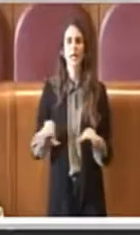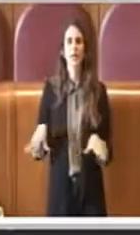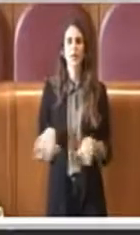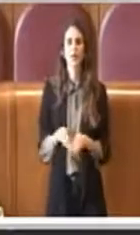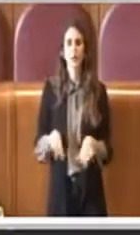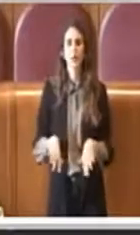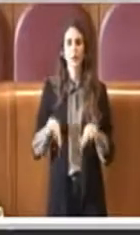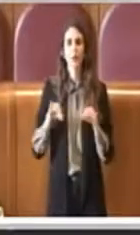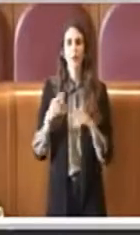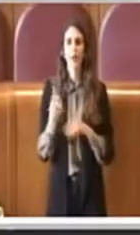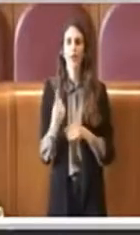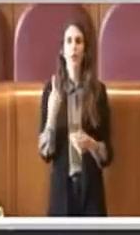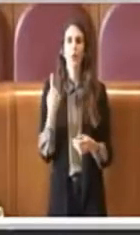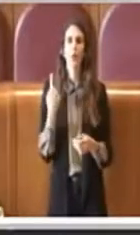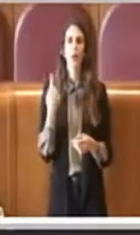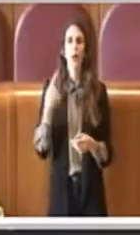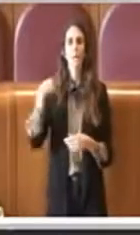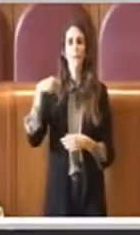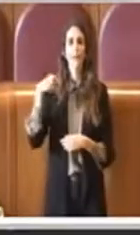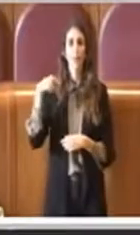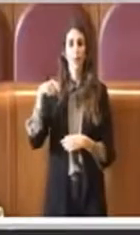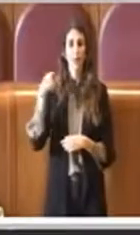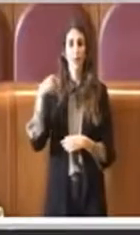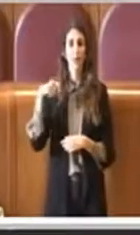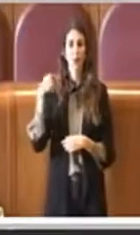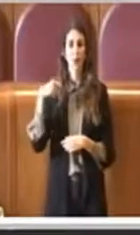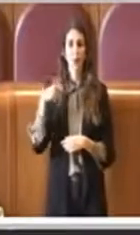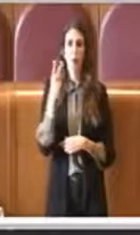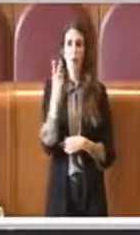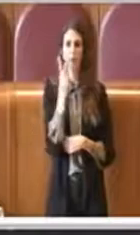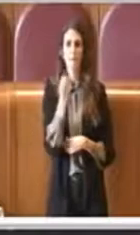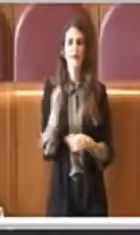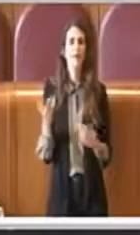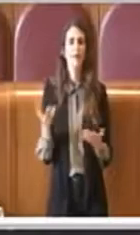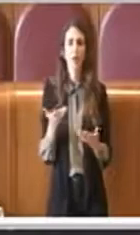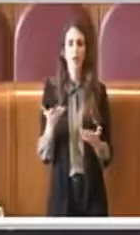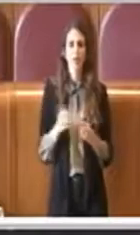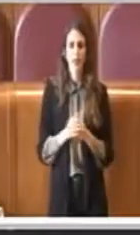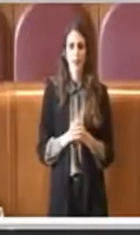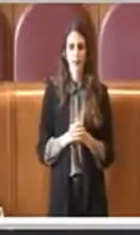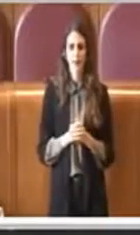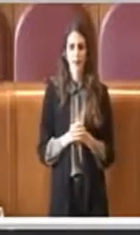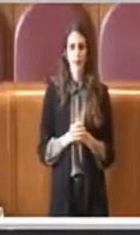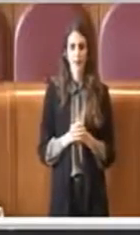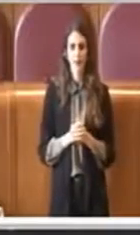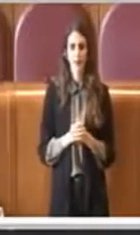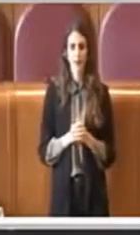un provvedimento della Giunta stessa, che quindi prevedeva